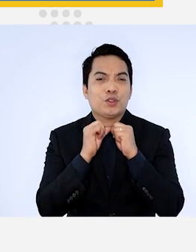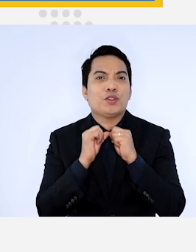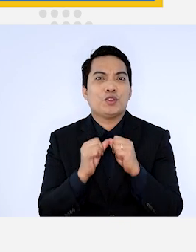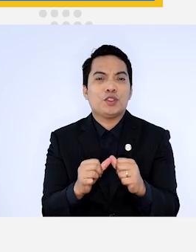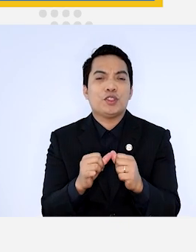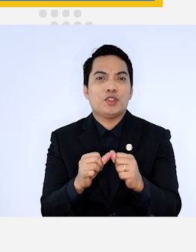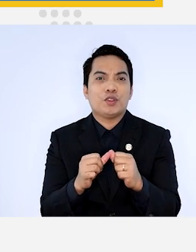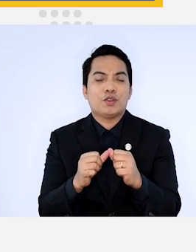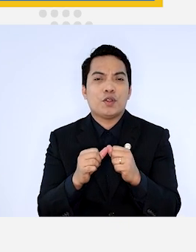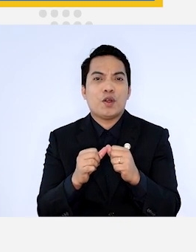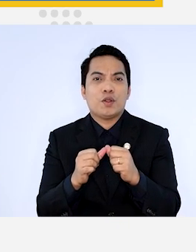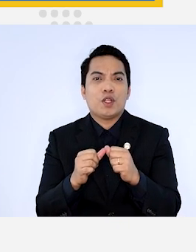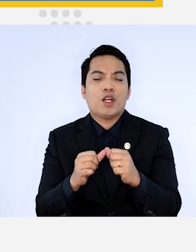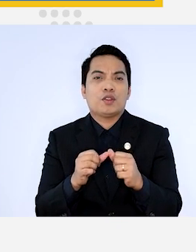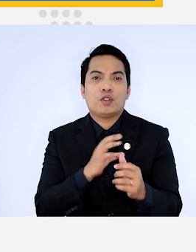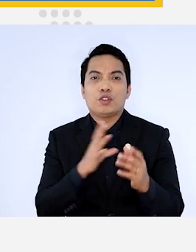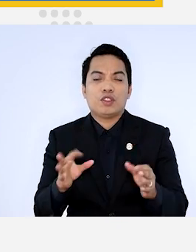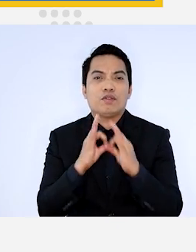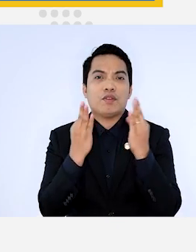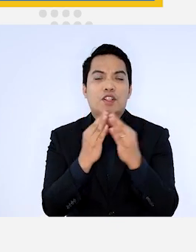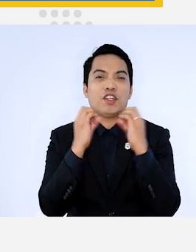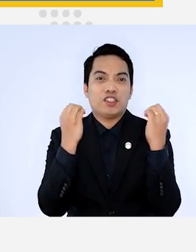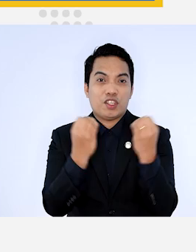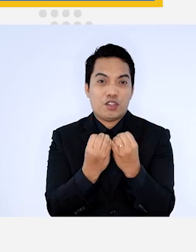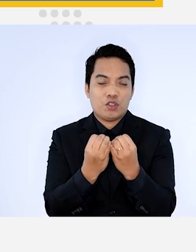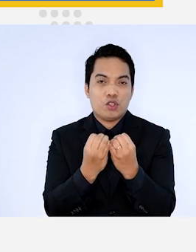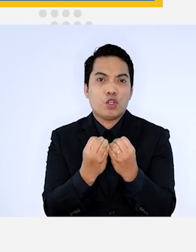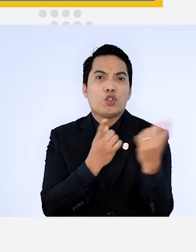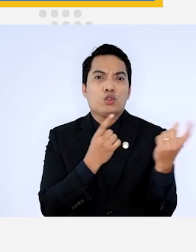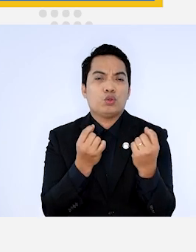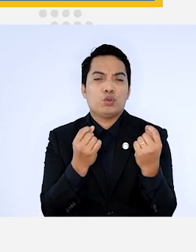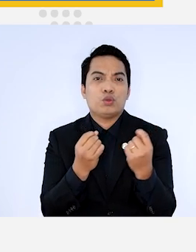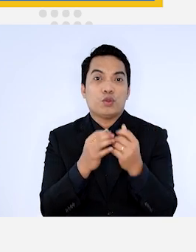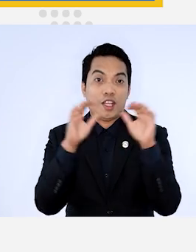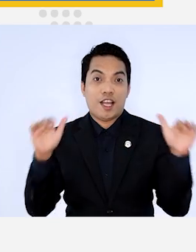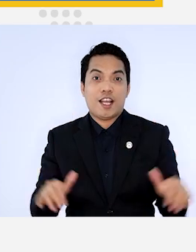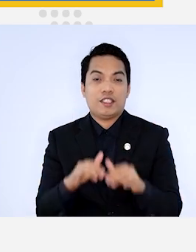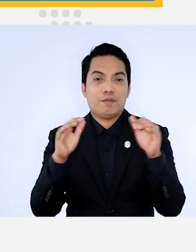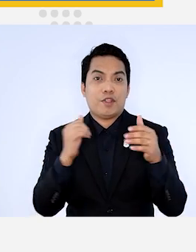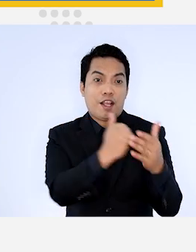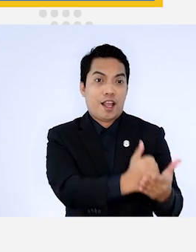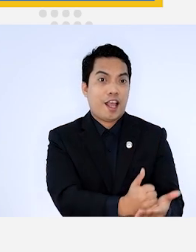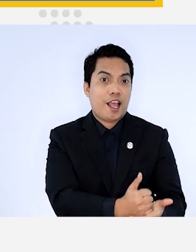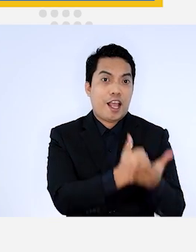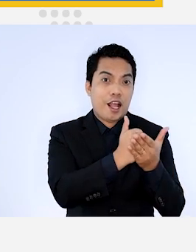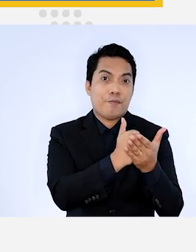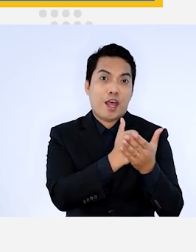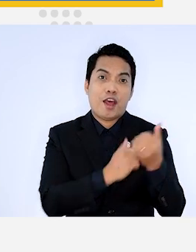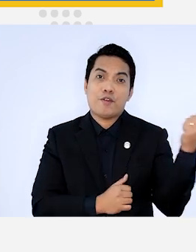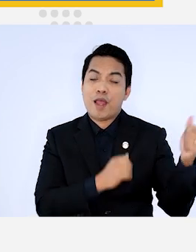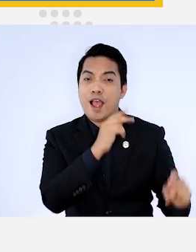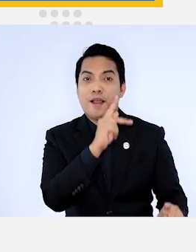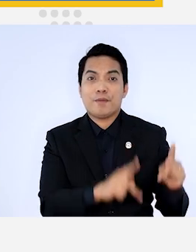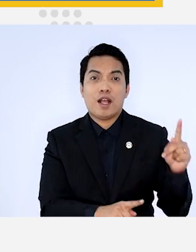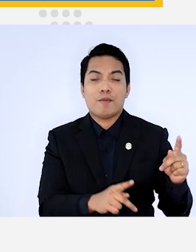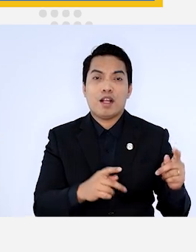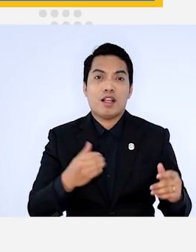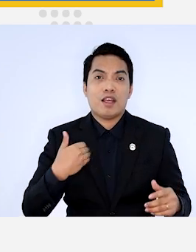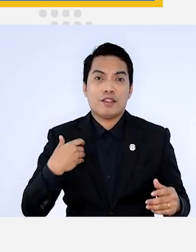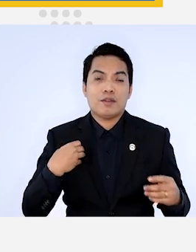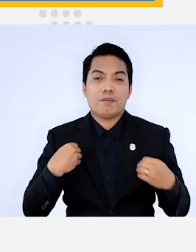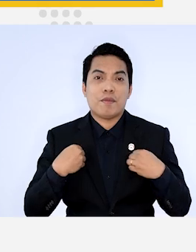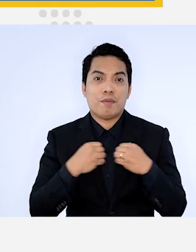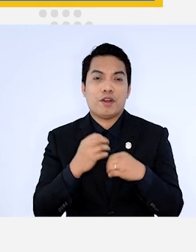nasa kapisanong pansambahayan na magsagawa ng mga aktibidad na makatutulong sa ating mga mamamayan, kaanib man o